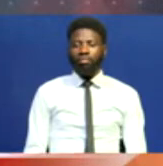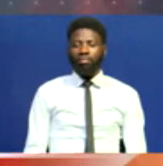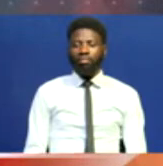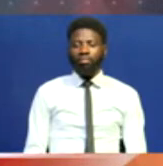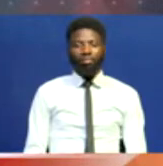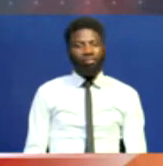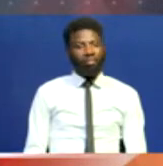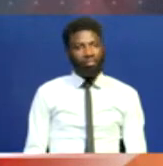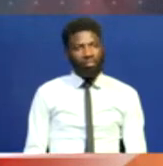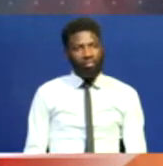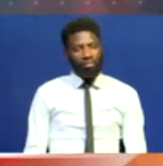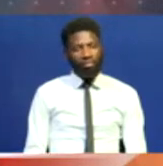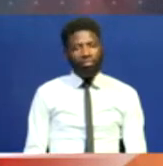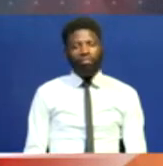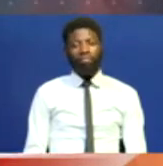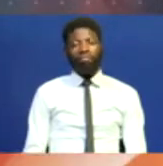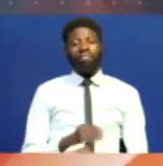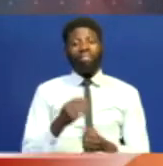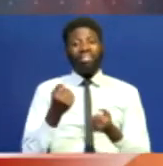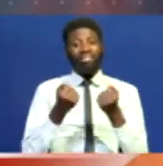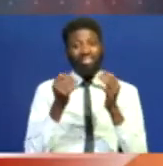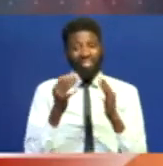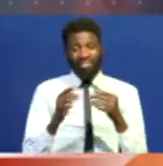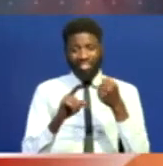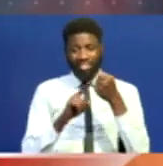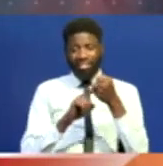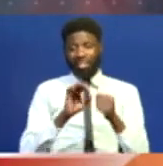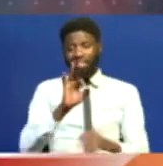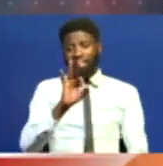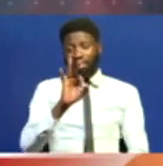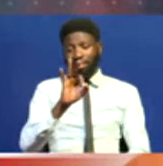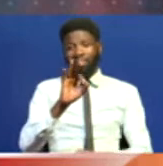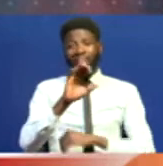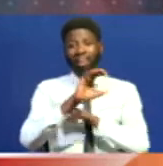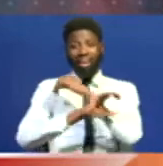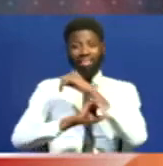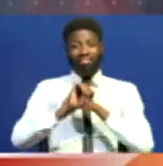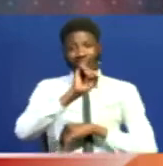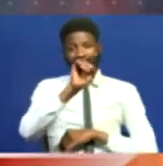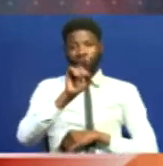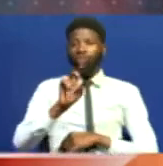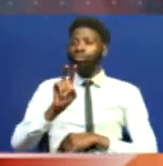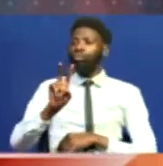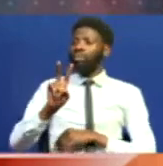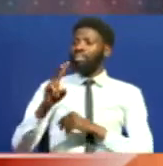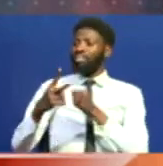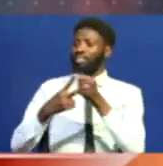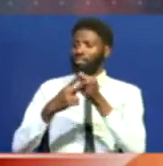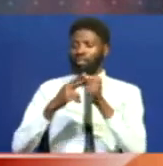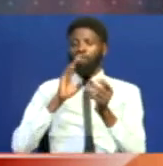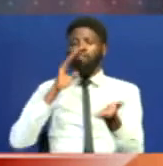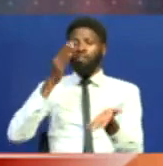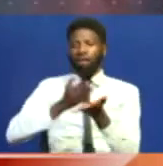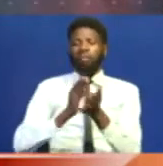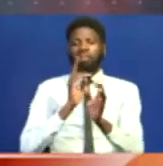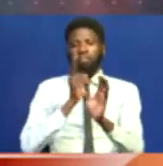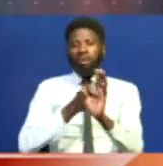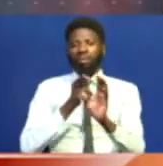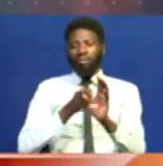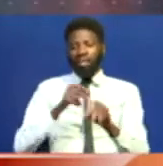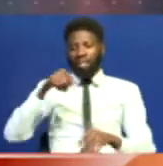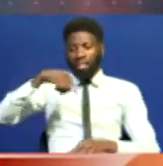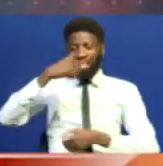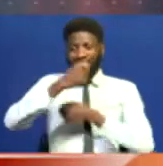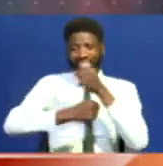Nam, kwingineko ni kwamba madereva sitini na watatu kutoka mataifa 27 duniani wamethibitisha kushiriki katika makala ya mwaka huu ya mashindano ya mbio